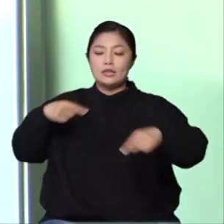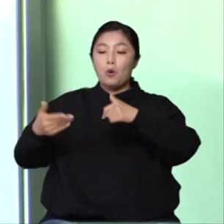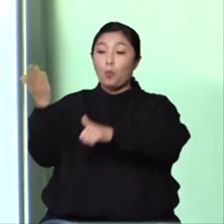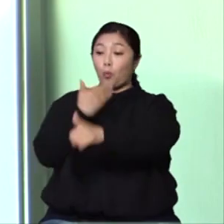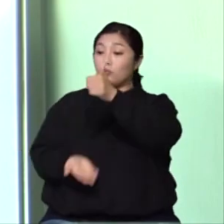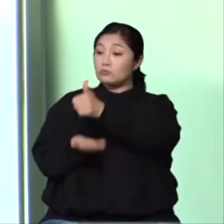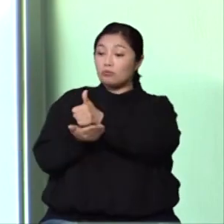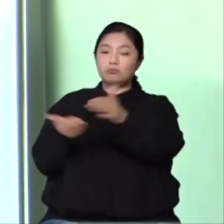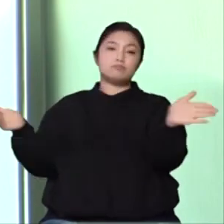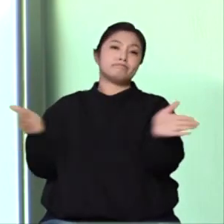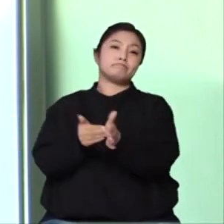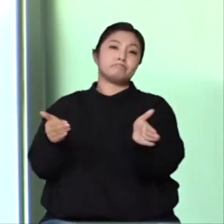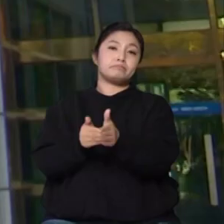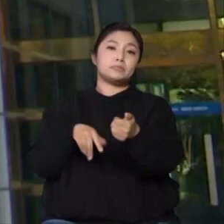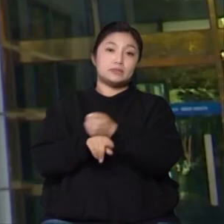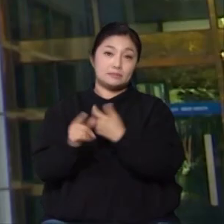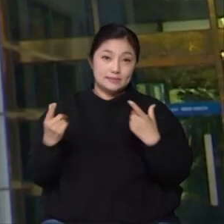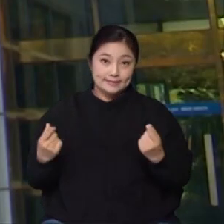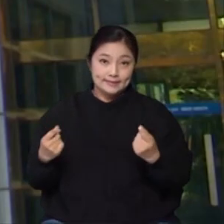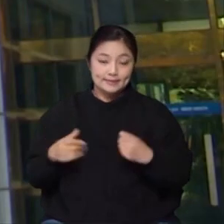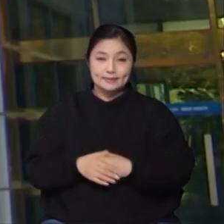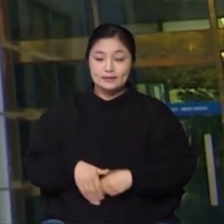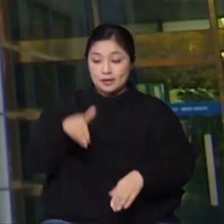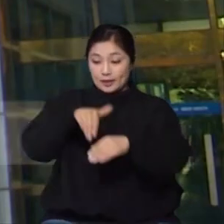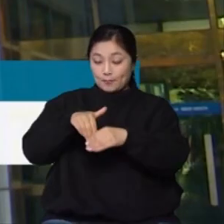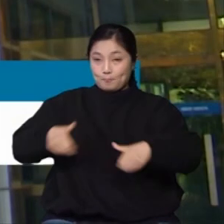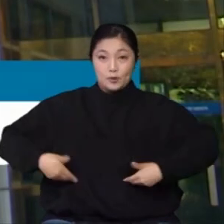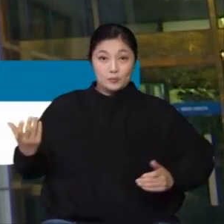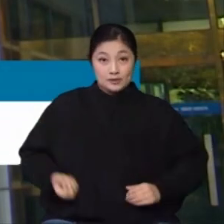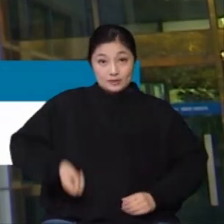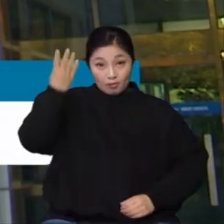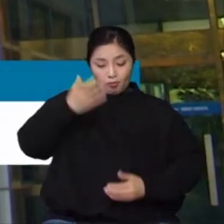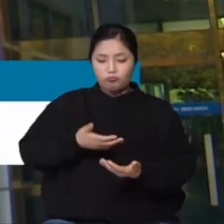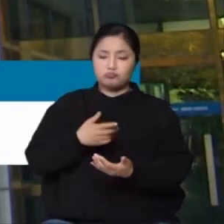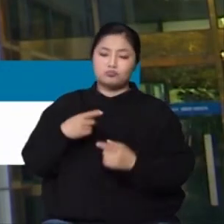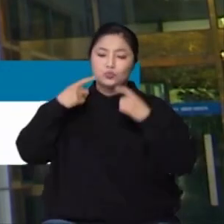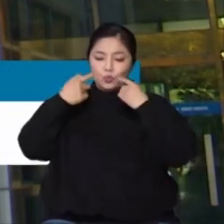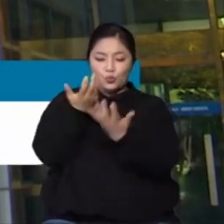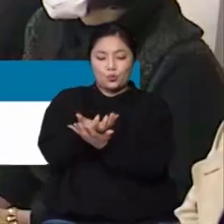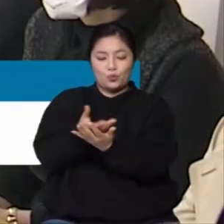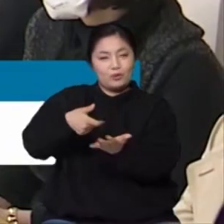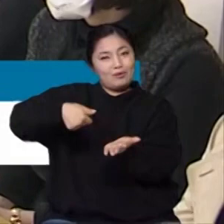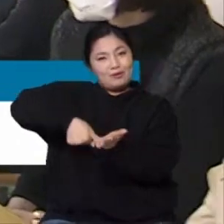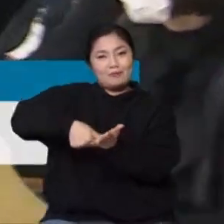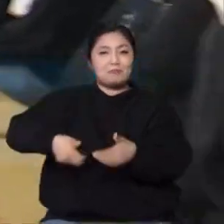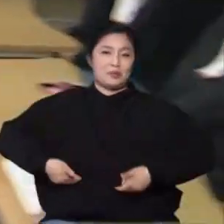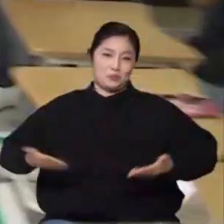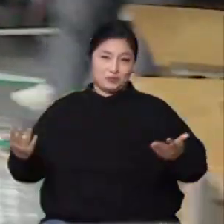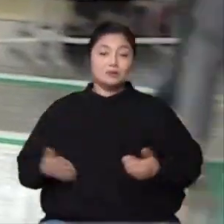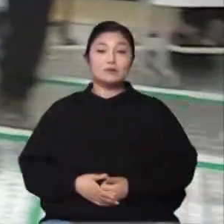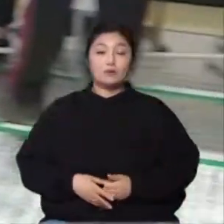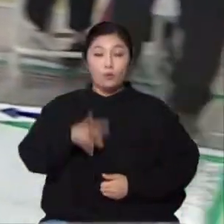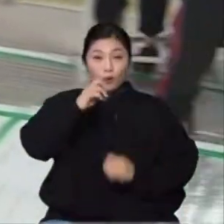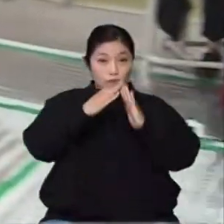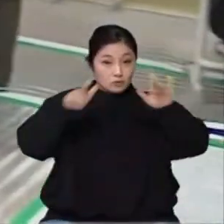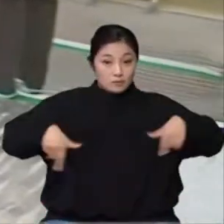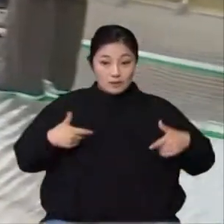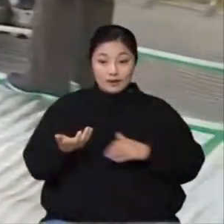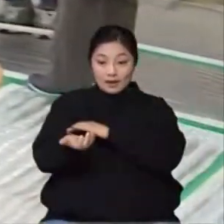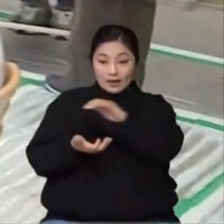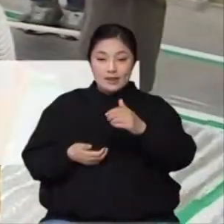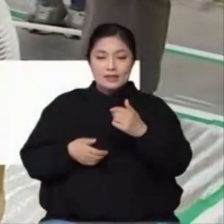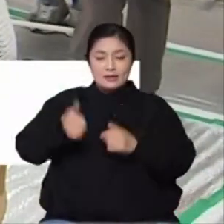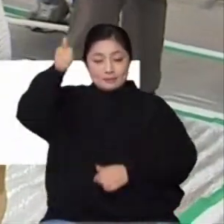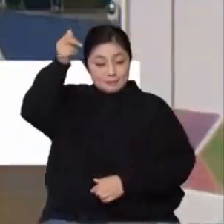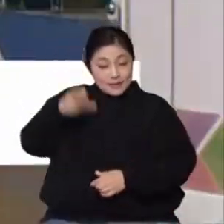공천 만으로 끝나는 겁니다 뭐 투표장에 태시 핸들이 대표 연기가 발급이 안되는 겁니다 광주 전남에서 앞선